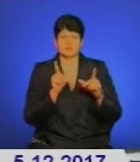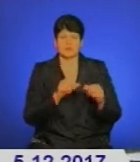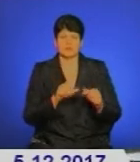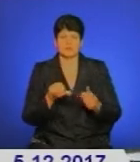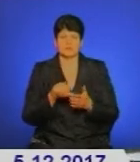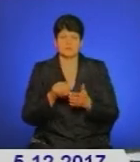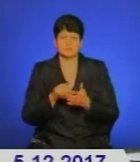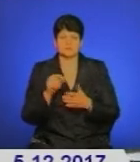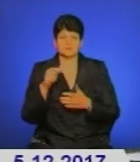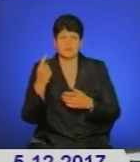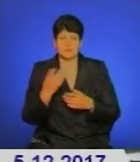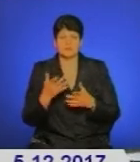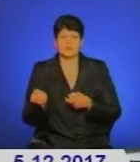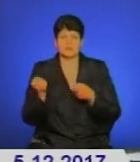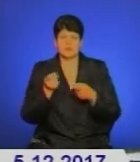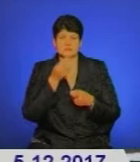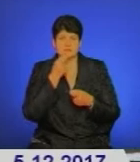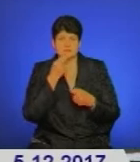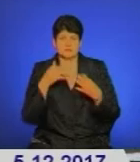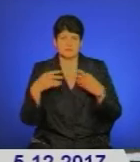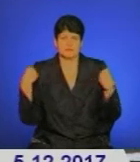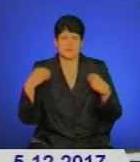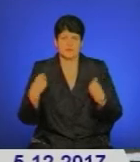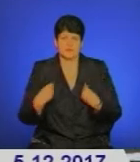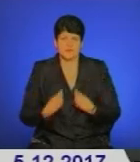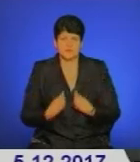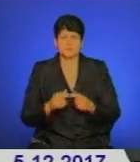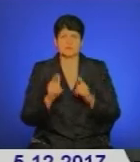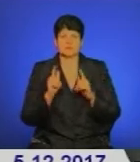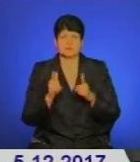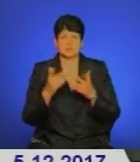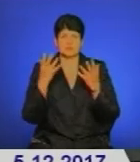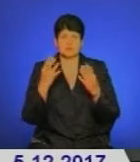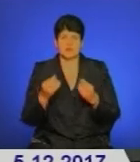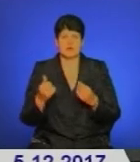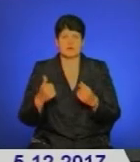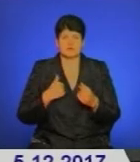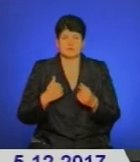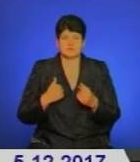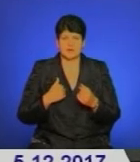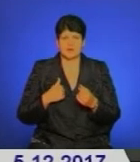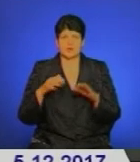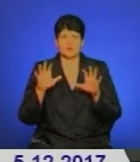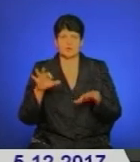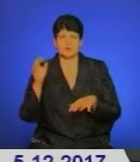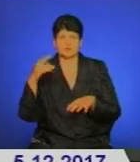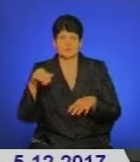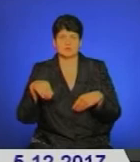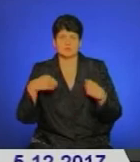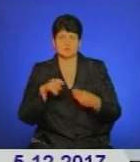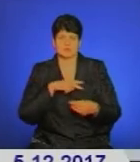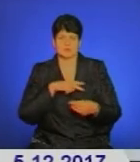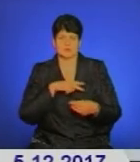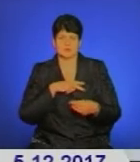Привезли продукти харчування та необхідну амуніцію. Також з нагоди Дня Збройних сил України голова облдержадміністрації нагородив двох